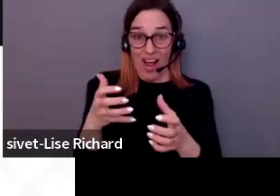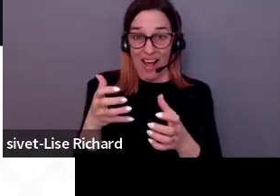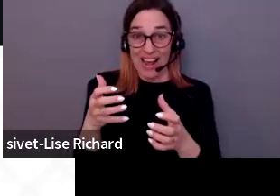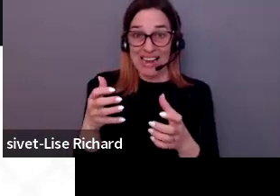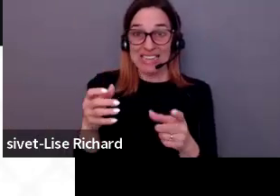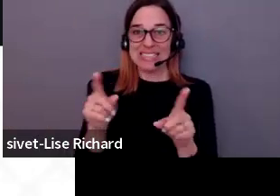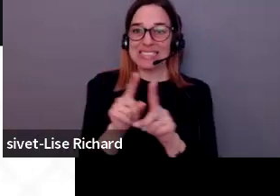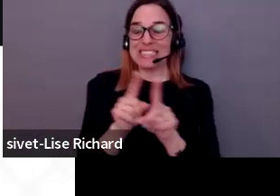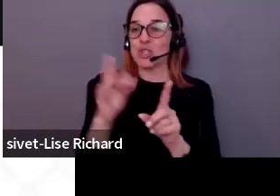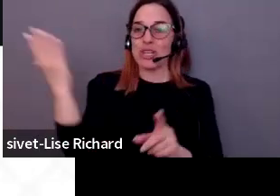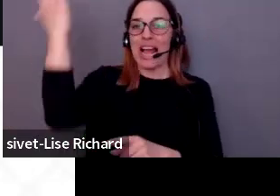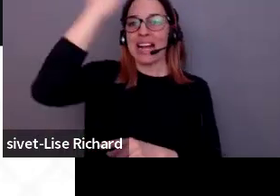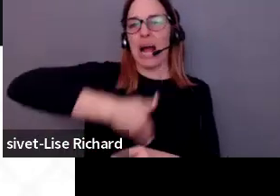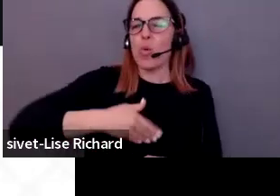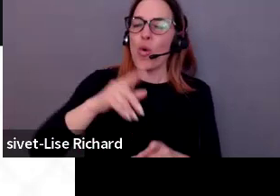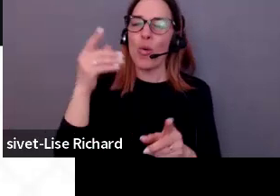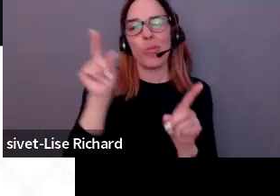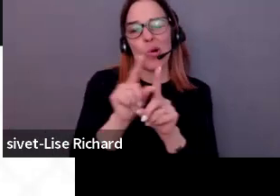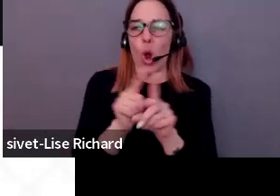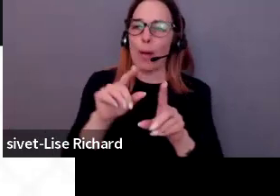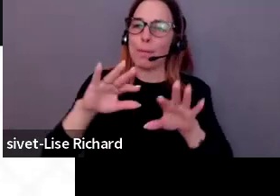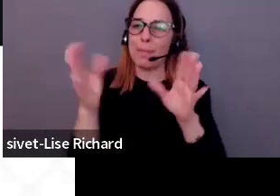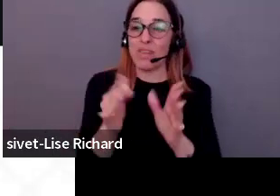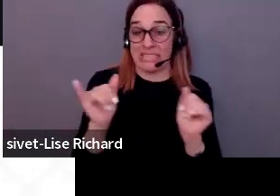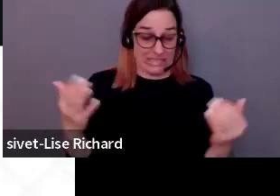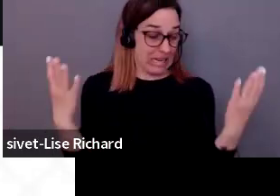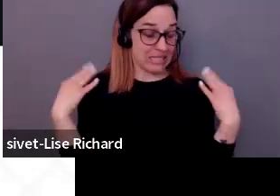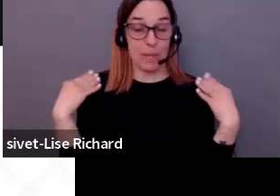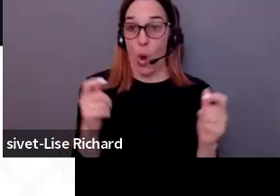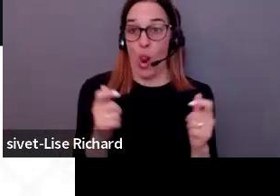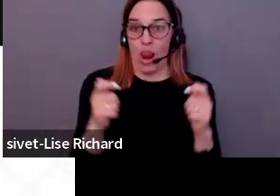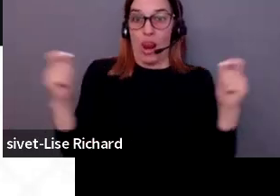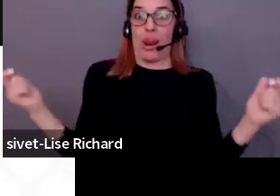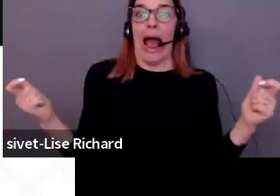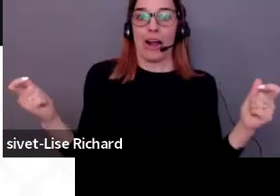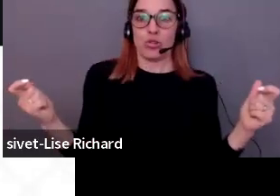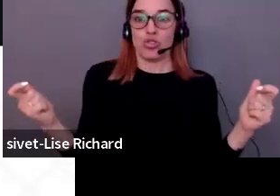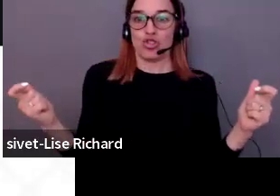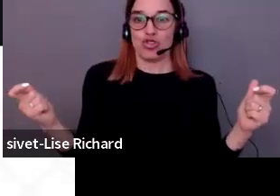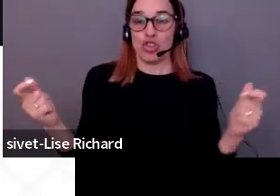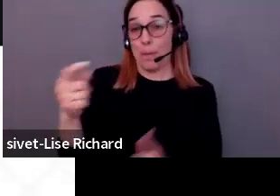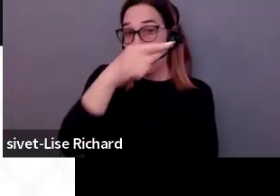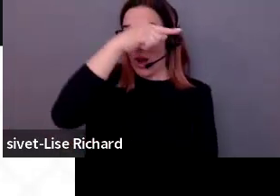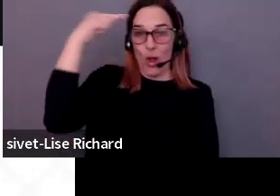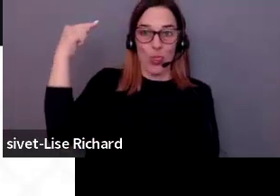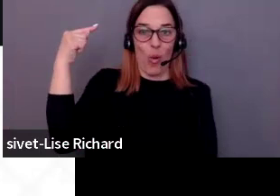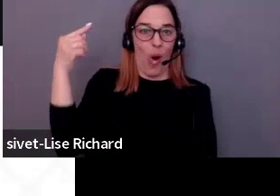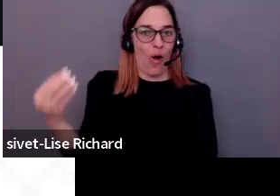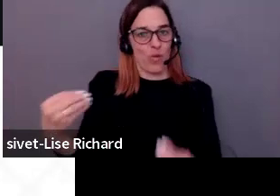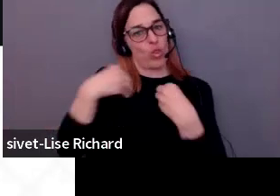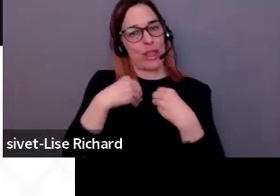ça camoufle des formes. Donc, si on a des épaules très larges ou juste larges, mais le noir va venir